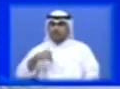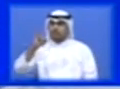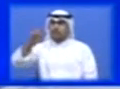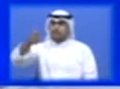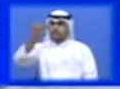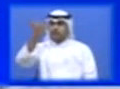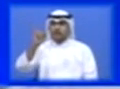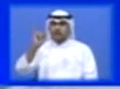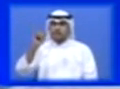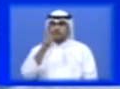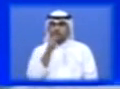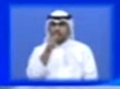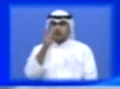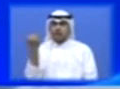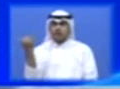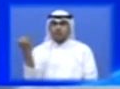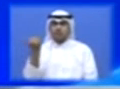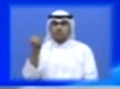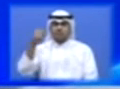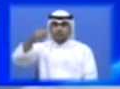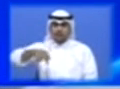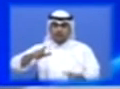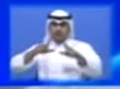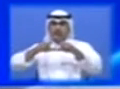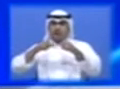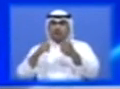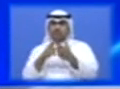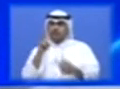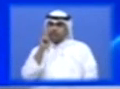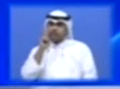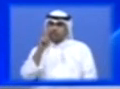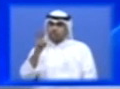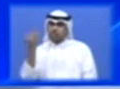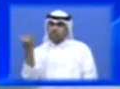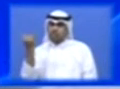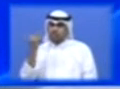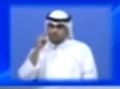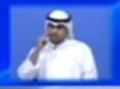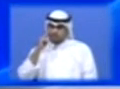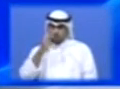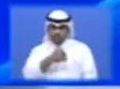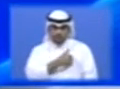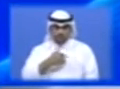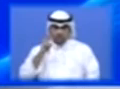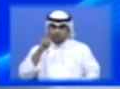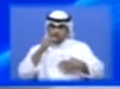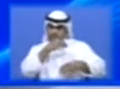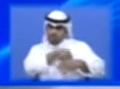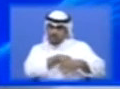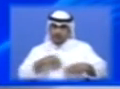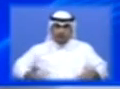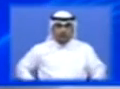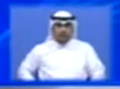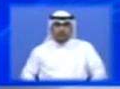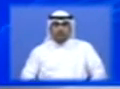بيان صحفي صادر عن وزارة التربية اليوم اللجان إلى مراعاة الأسلوب الشفاف في تفتيش الطلاب قبل الاختبارات والعمل